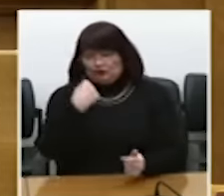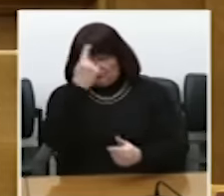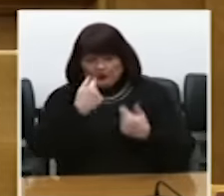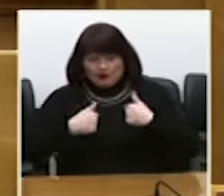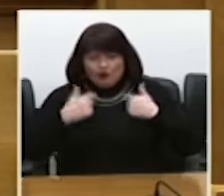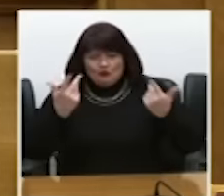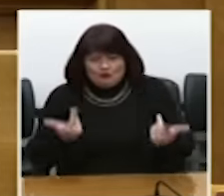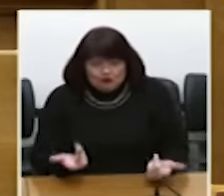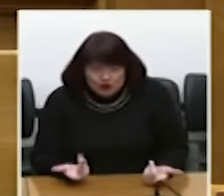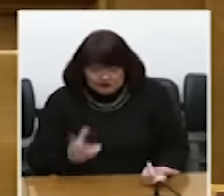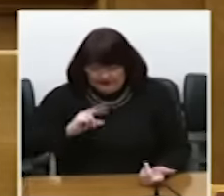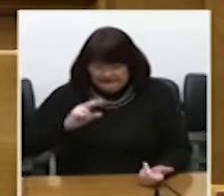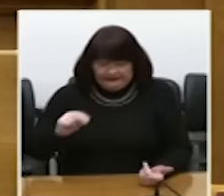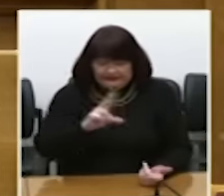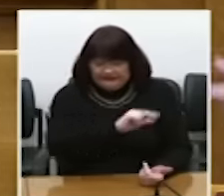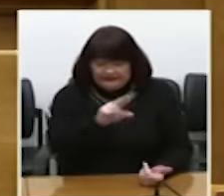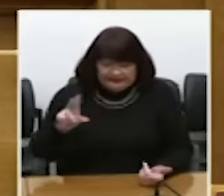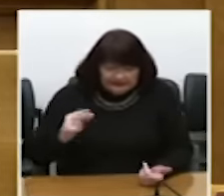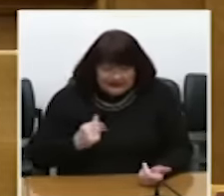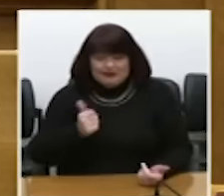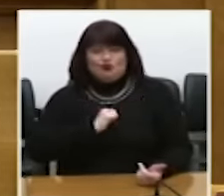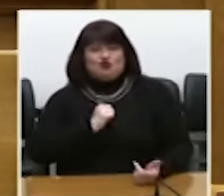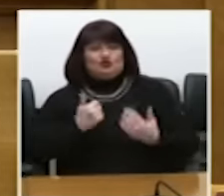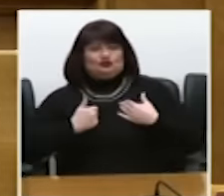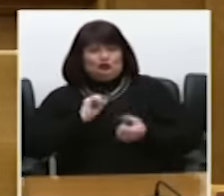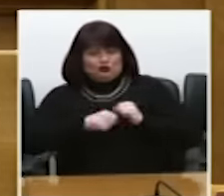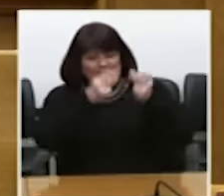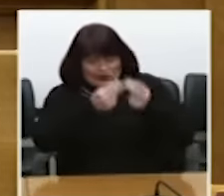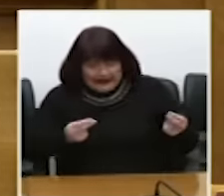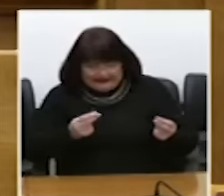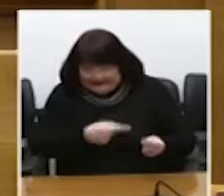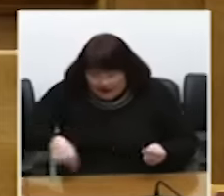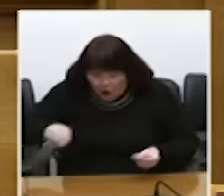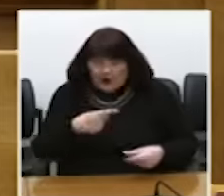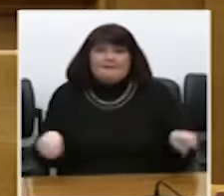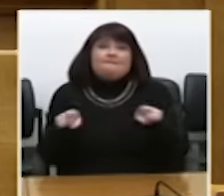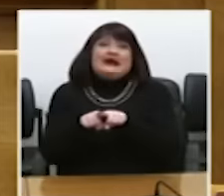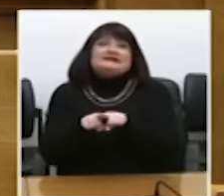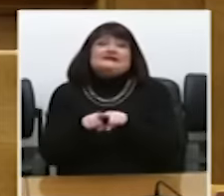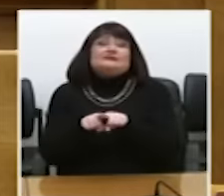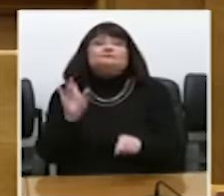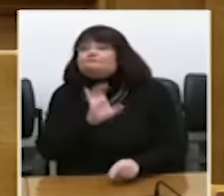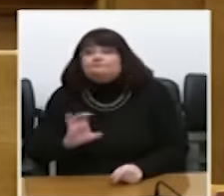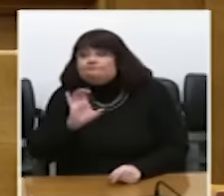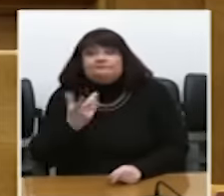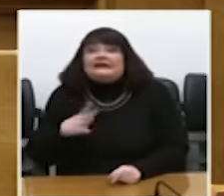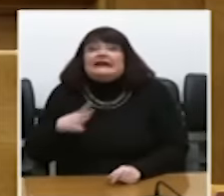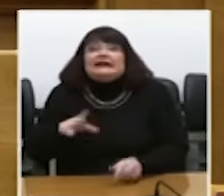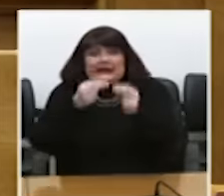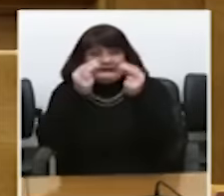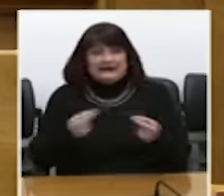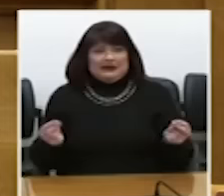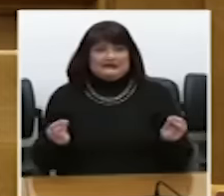τραβάνε τα ίδια με σένα ή μόνο σου, ψάχνοντας ατομικές διεξόδους που συνήθως δεν